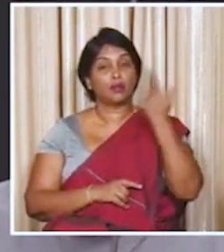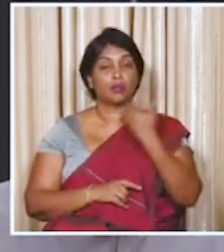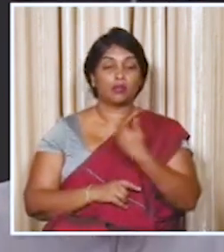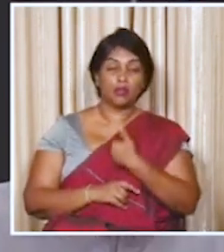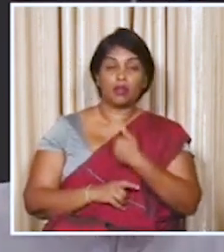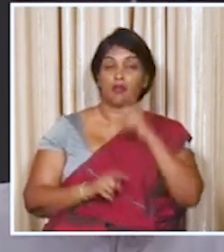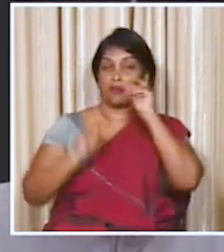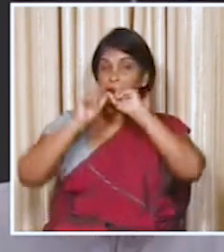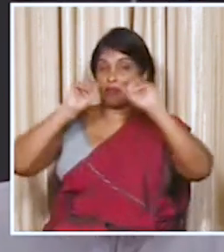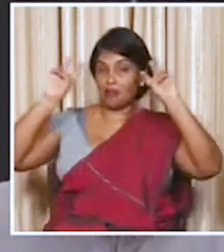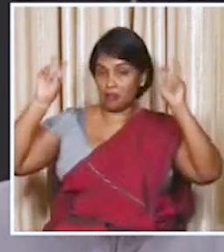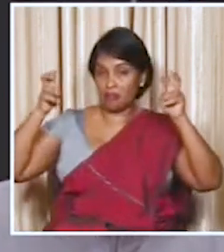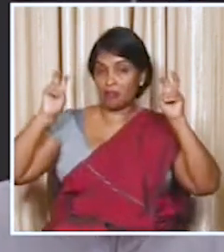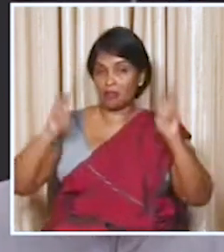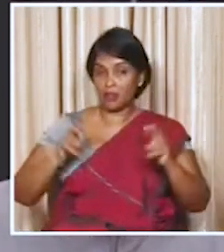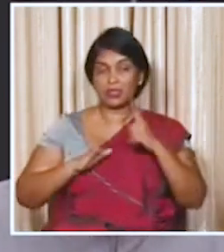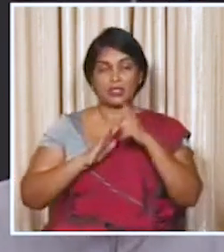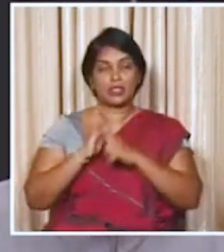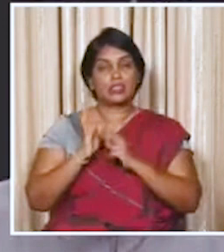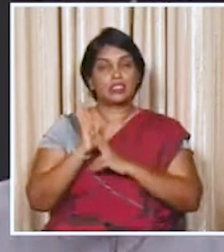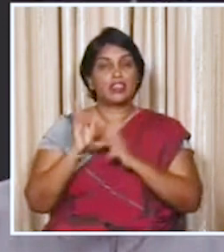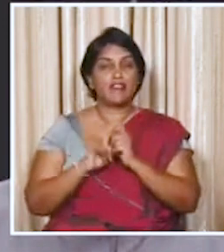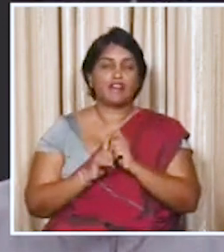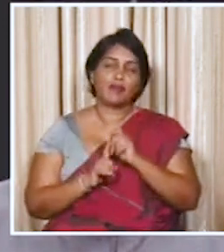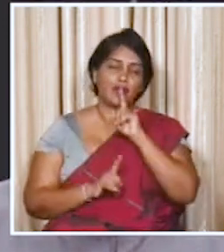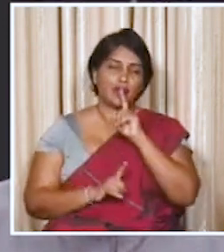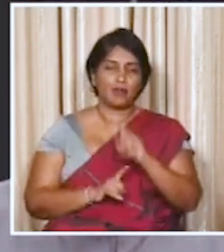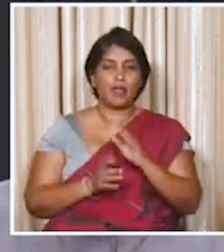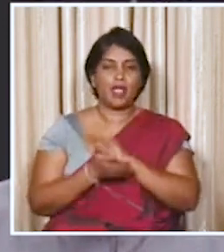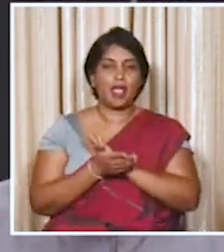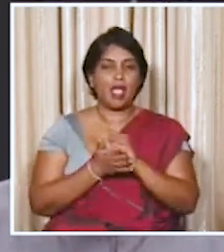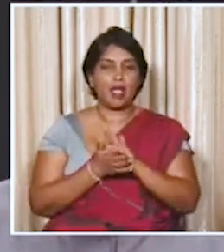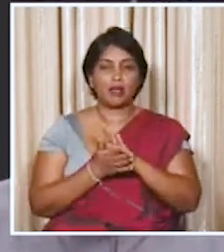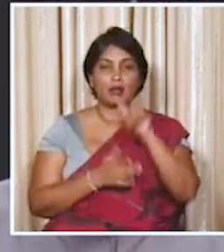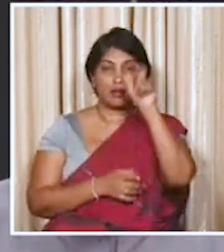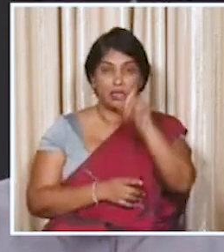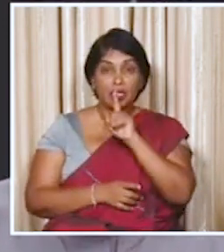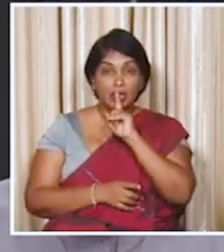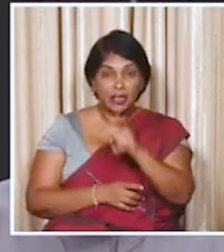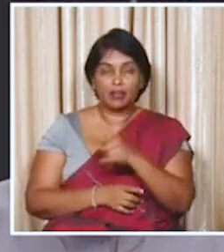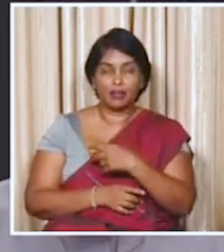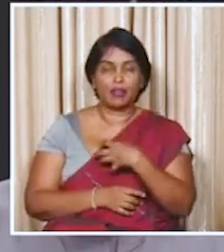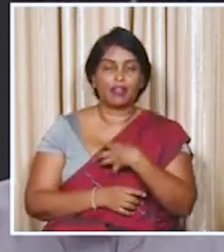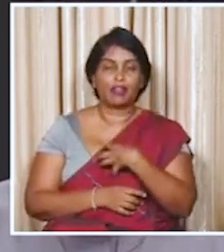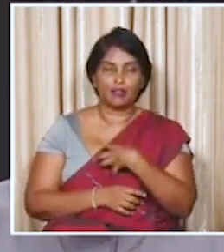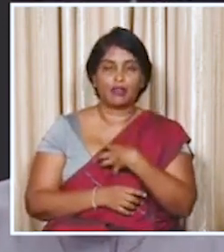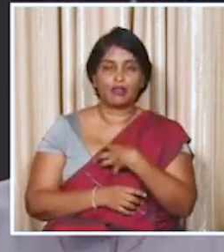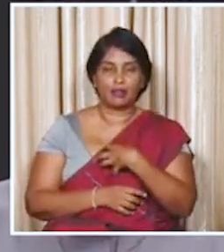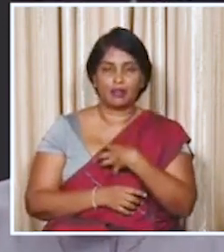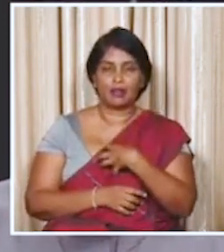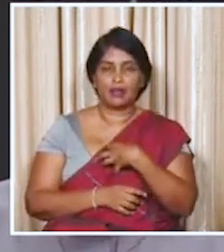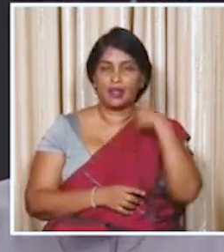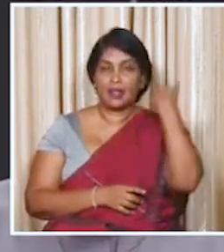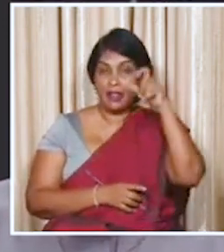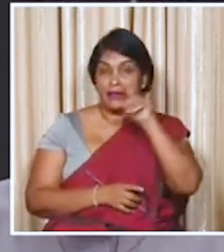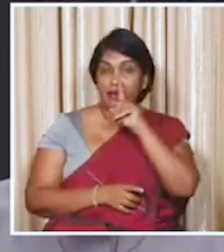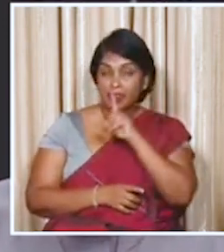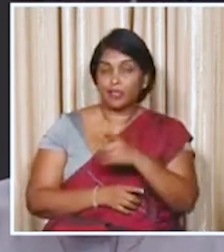මාතෘකා JVP කරරෝ කිව්වට කමන්නේ හරිනේ වීරසූරිය කියන එක ගැන ටිකක් දුකයි. අමරසූරිය මහත්මිය කියන එක ගැන